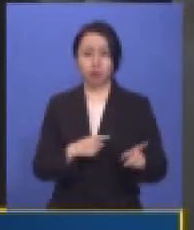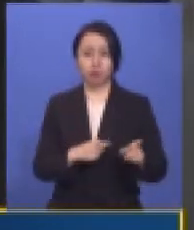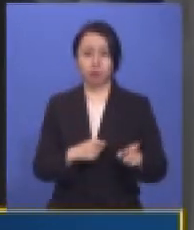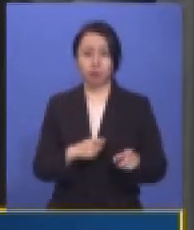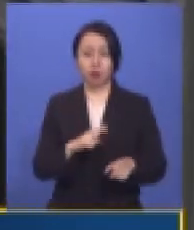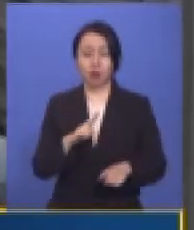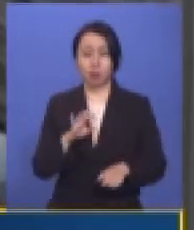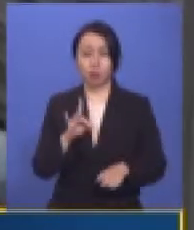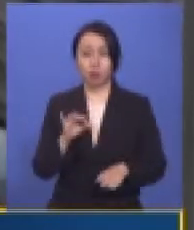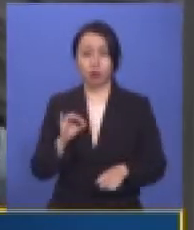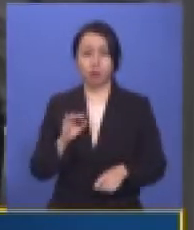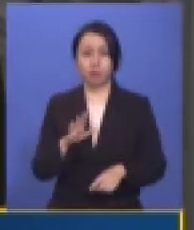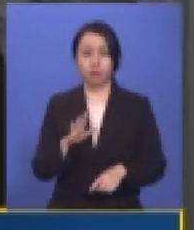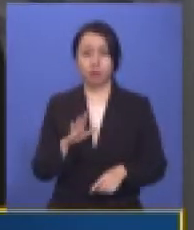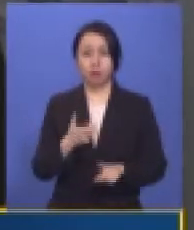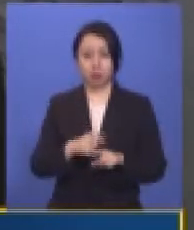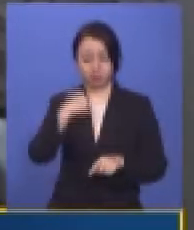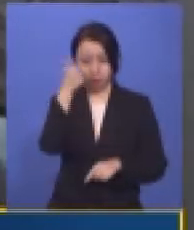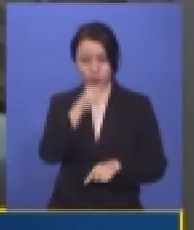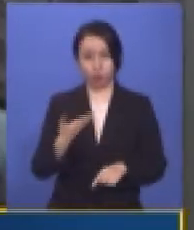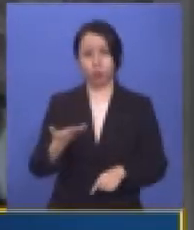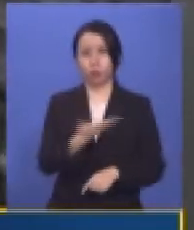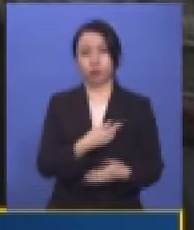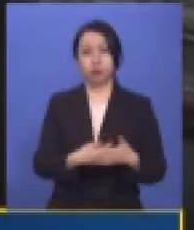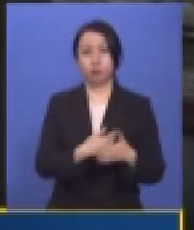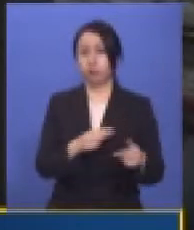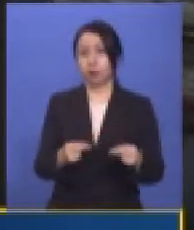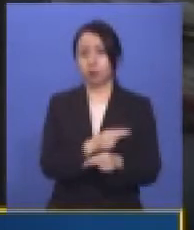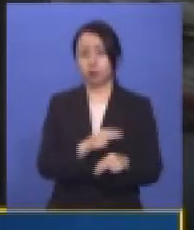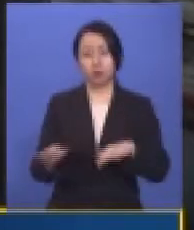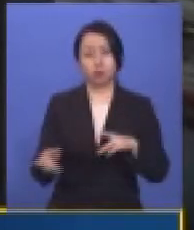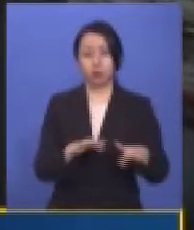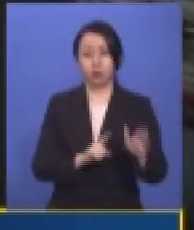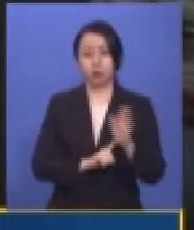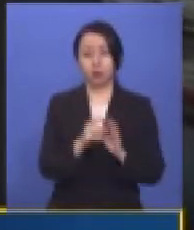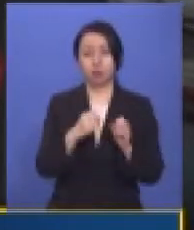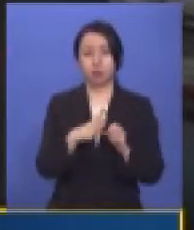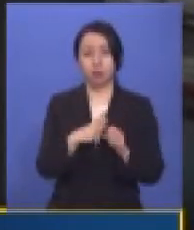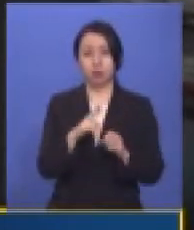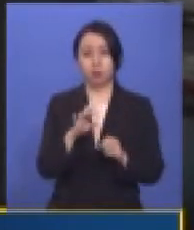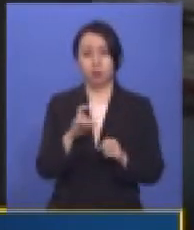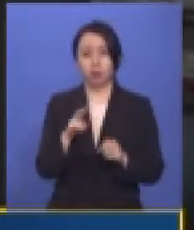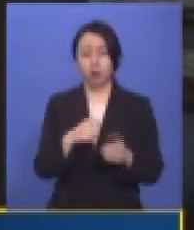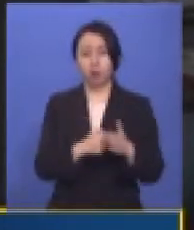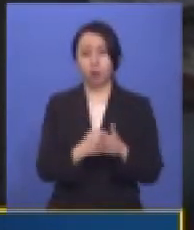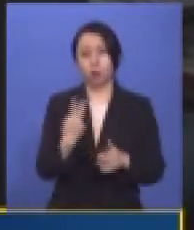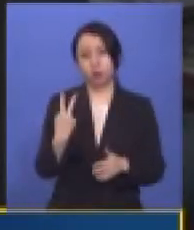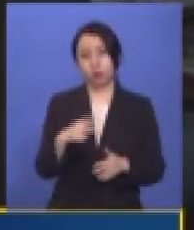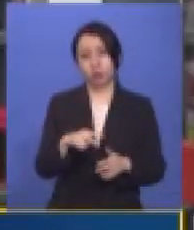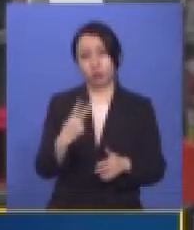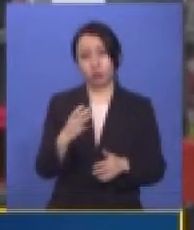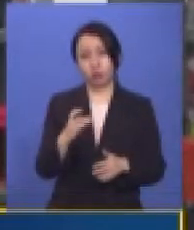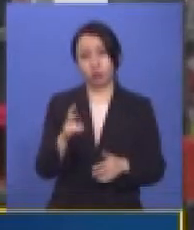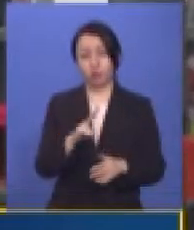полиции Кабуров. Так, в этом году у нас профилактическое оперативное мероприятие будет с 15 декабря по 22 декабря